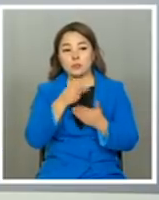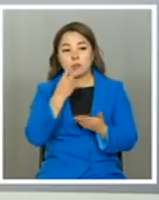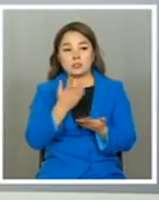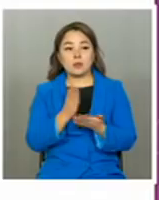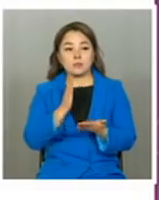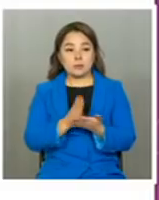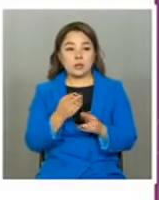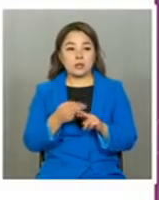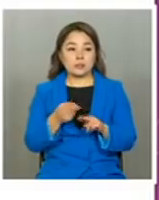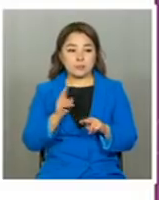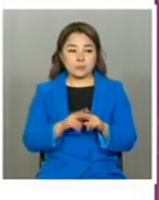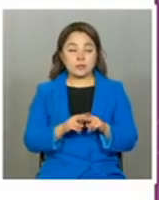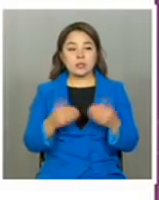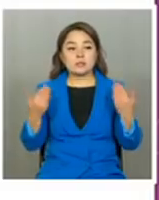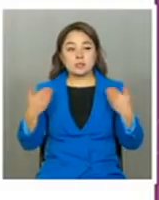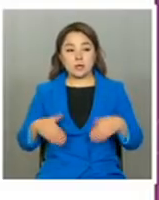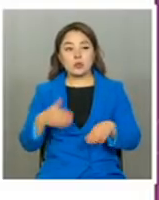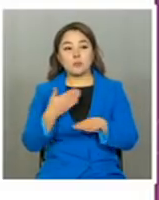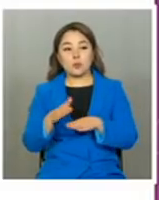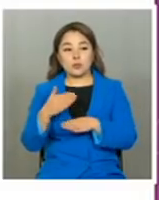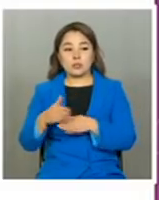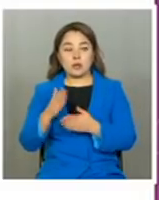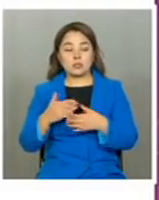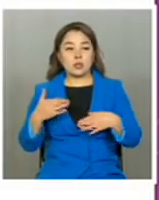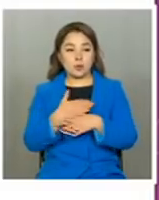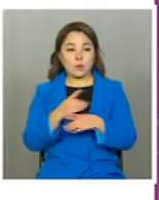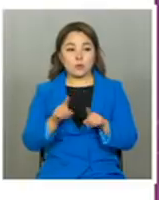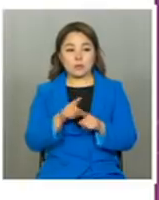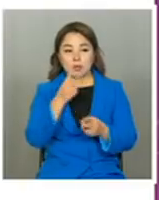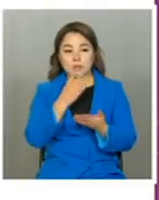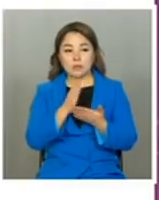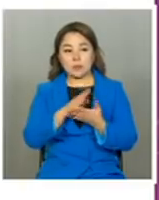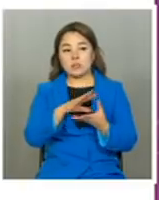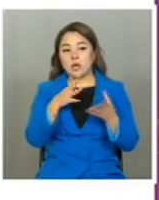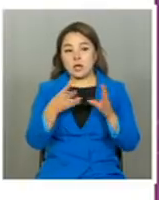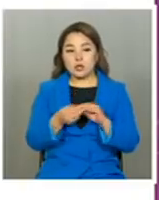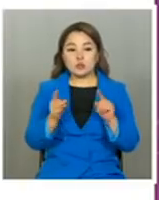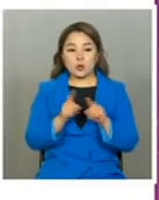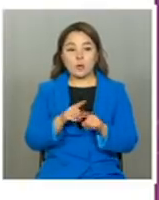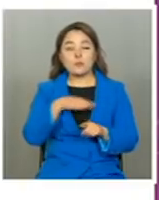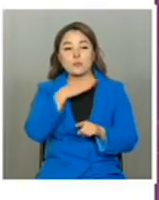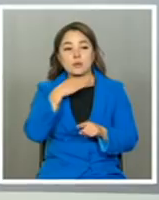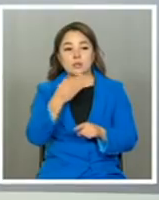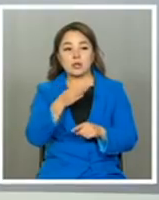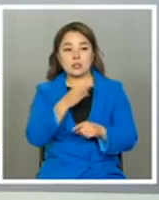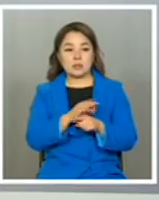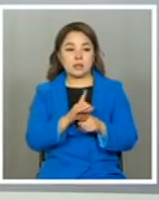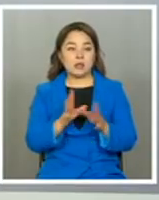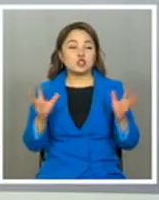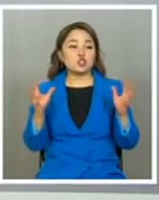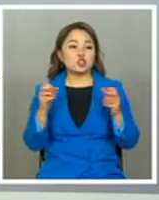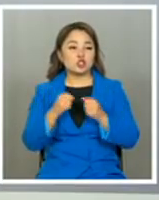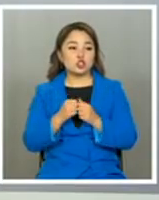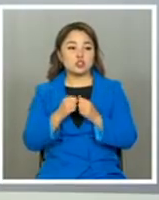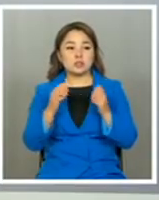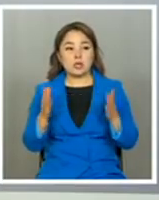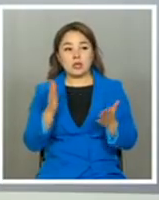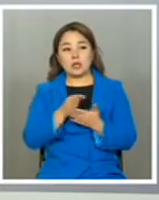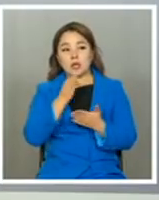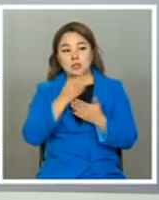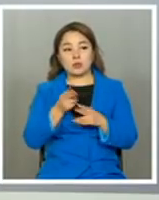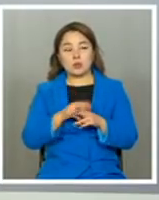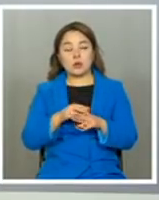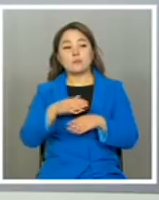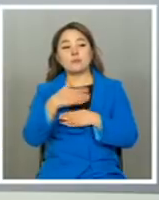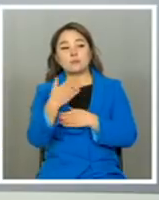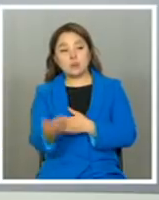тұрғандай, дене бөліктері қозғалысқа келеді де, нәтижесінде бұлшық еттер жиырылады. Яғни бұлшық еттер бүгілу жазылу